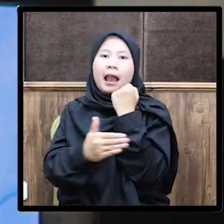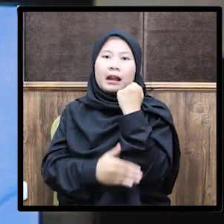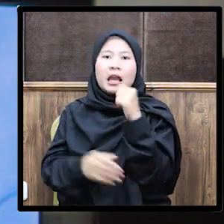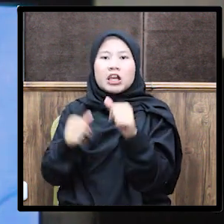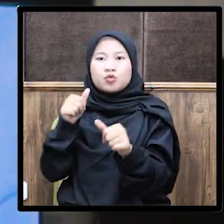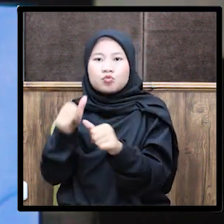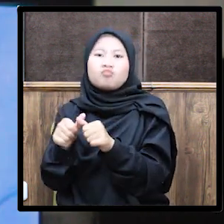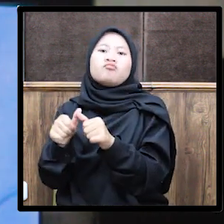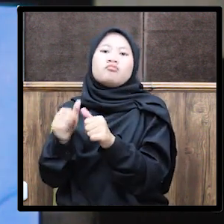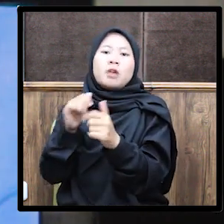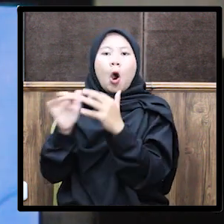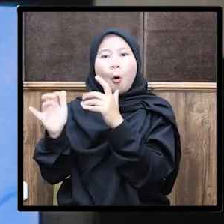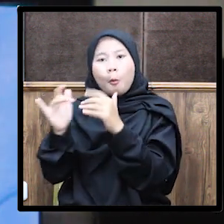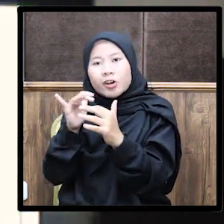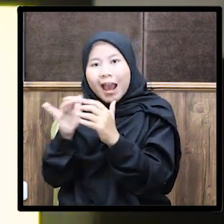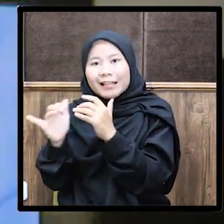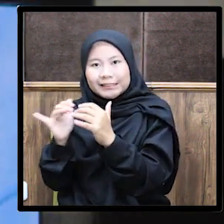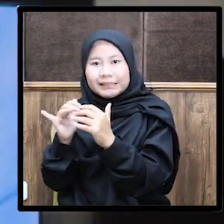mengakomodasi difabel baik